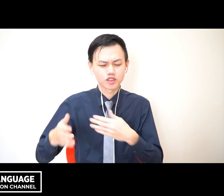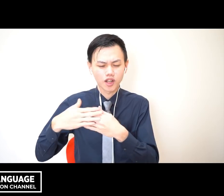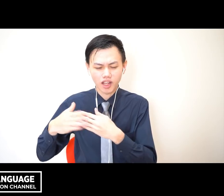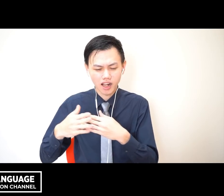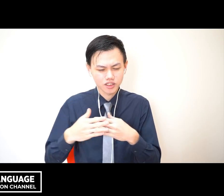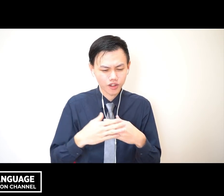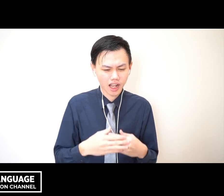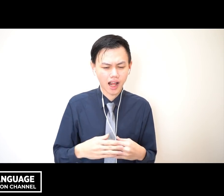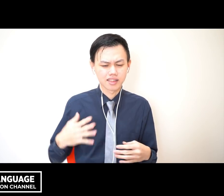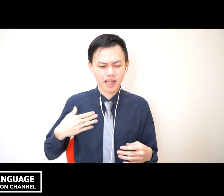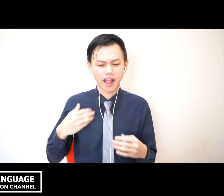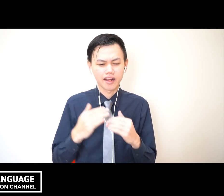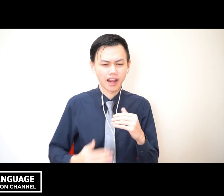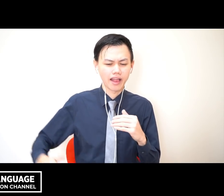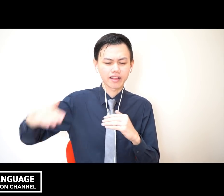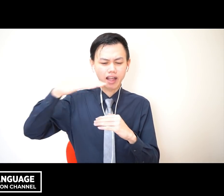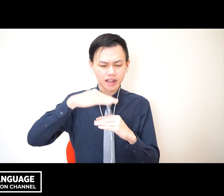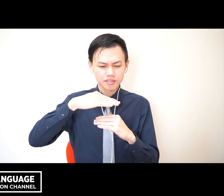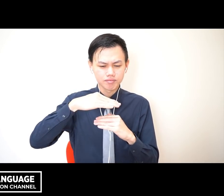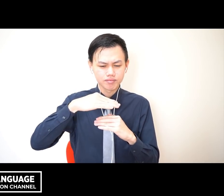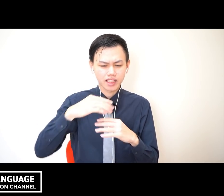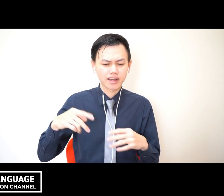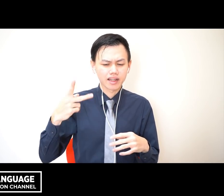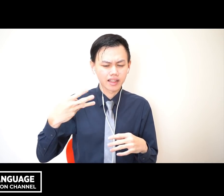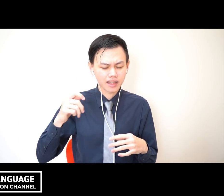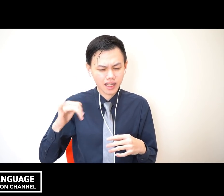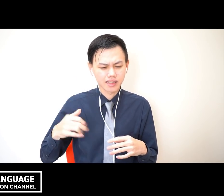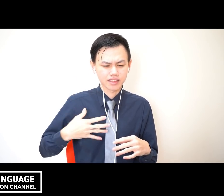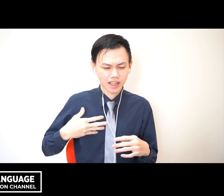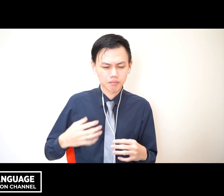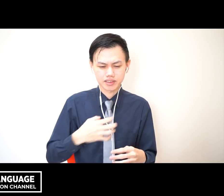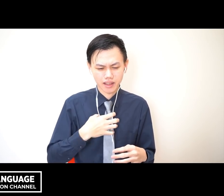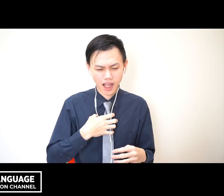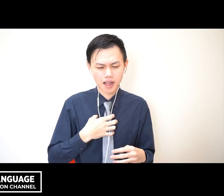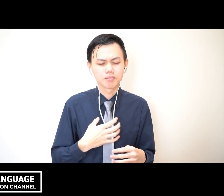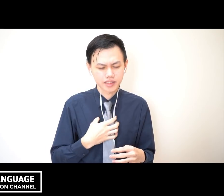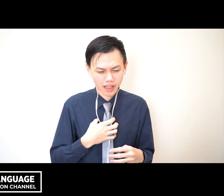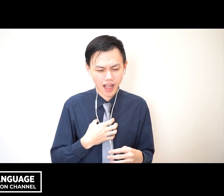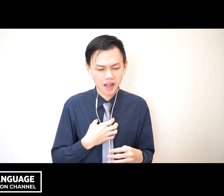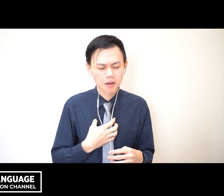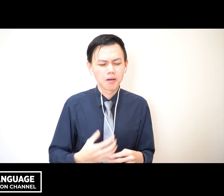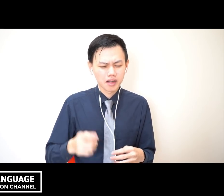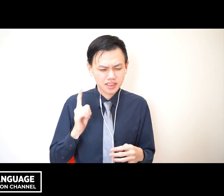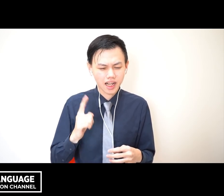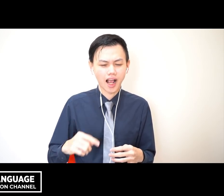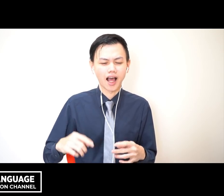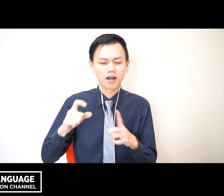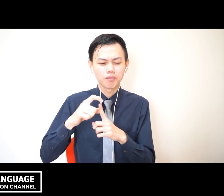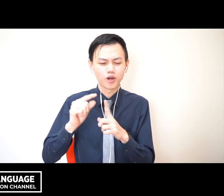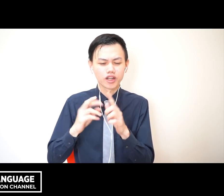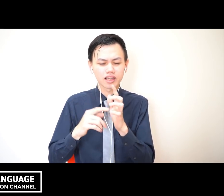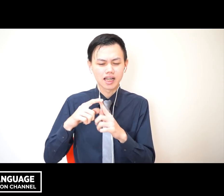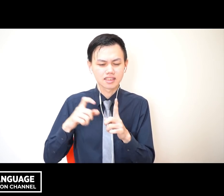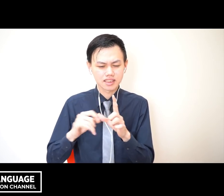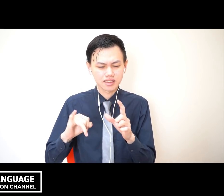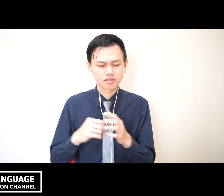heart. Dan yang ketiga, saya sangat percaya sebagai fondasi kehidupan saya bahwa Tuhan Yesus mati